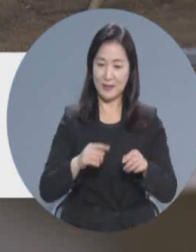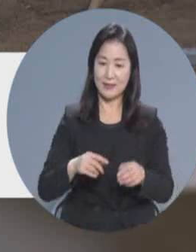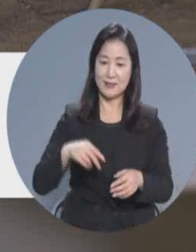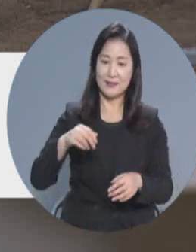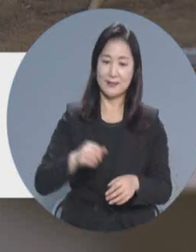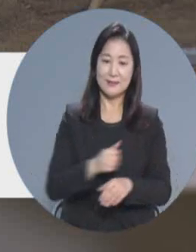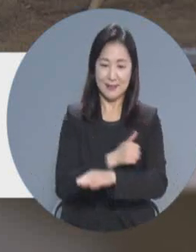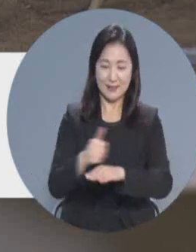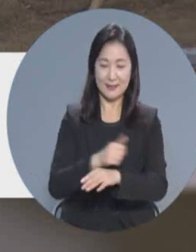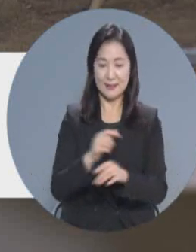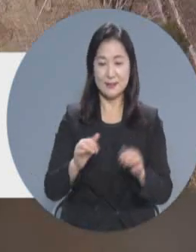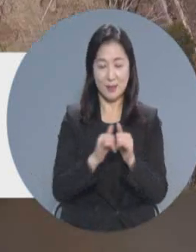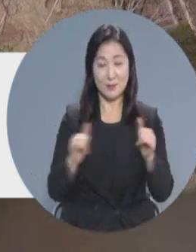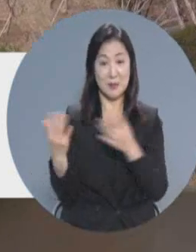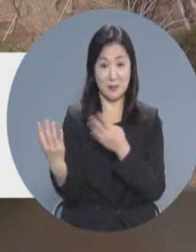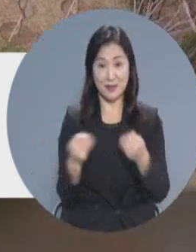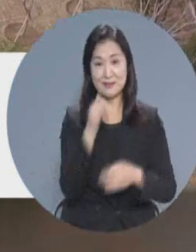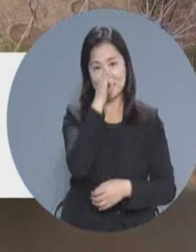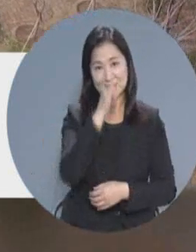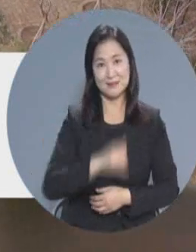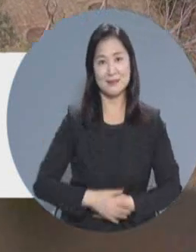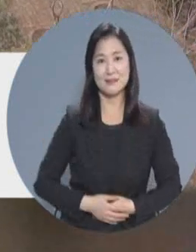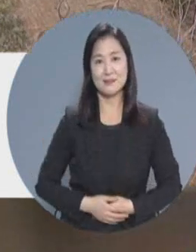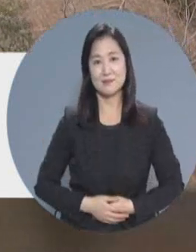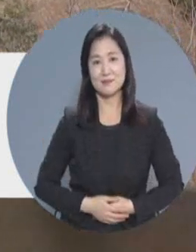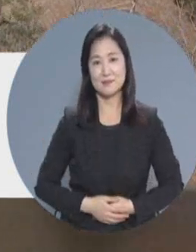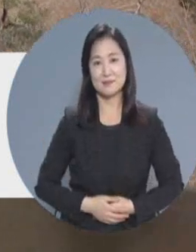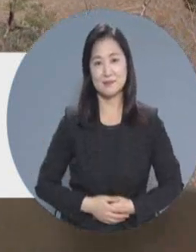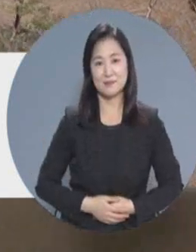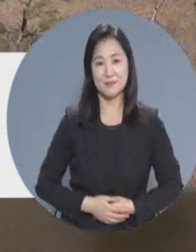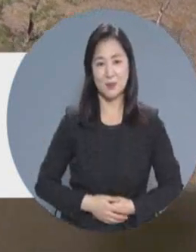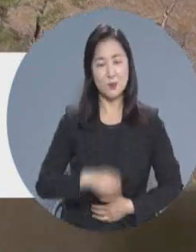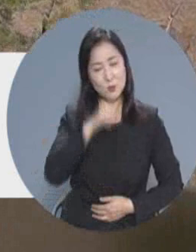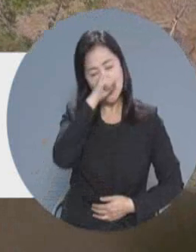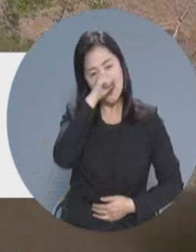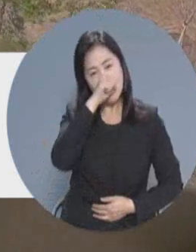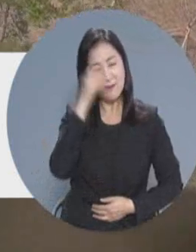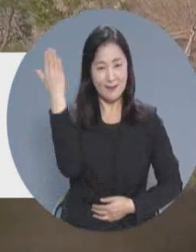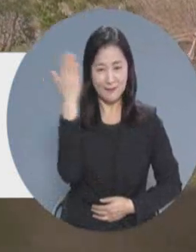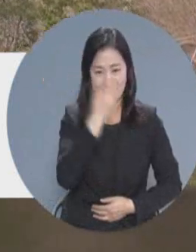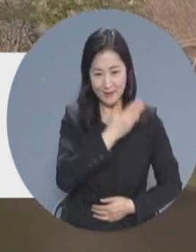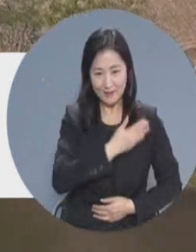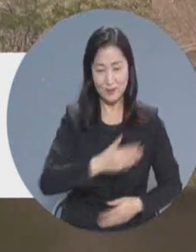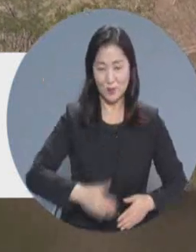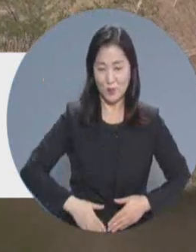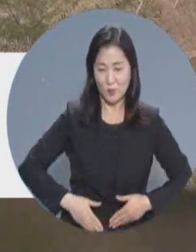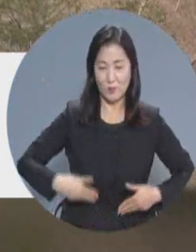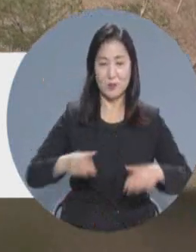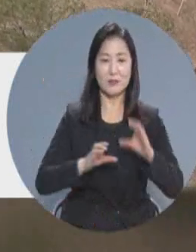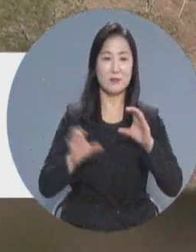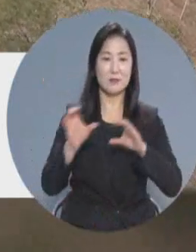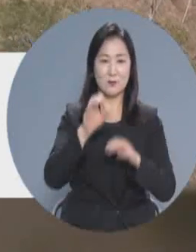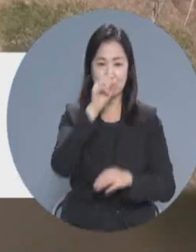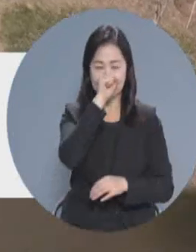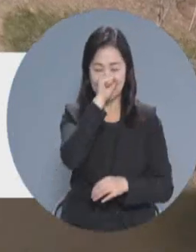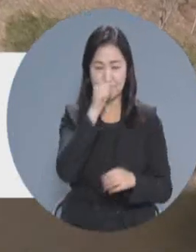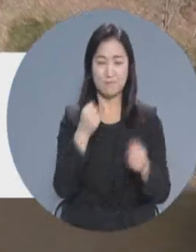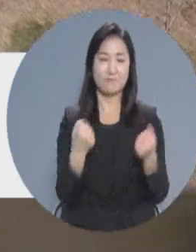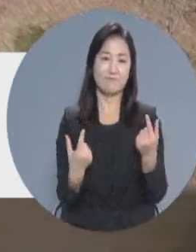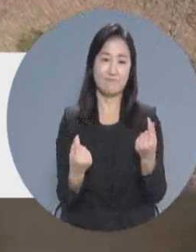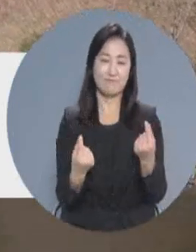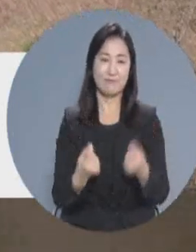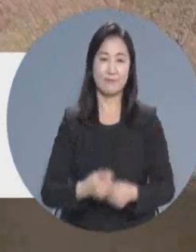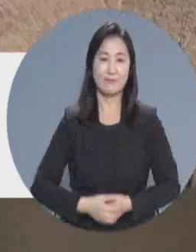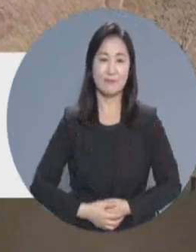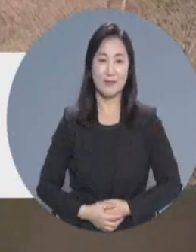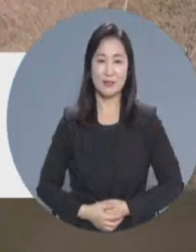사람들이 또 같이 많이 다녀요. 이게 좋으니까 더 깨끗하고. 봄에는